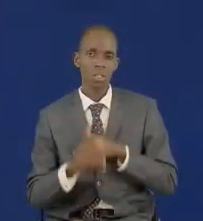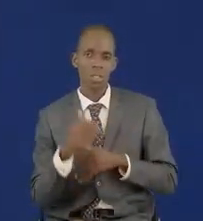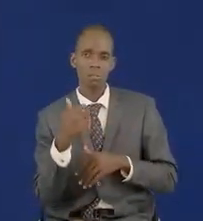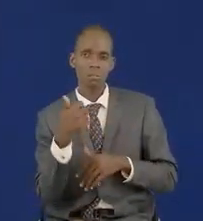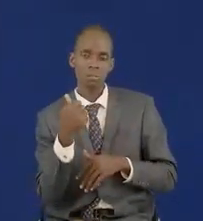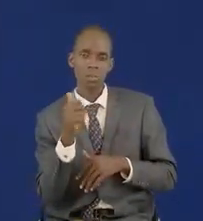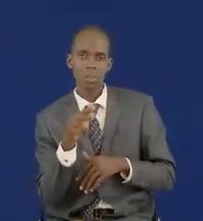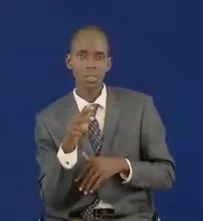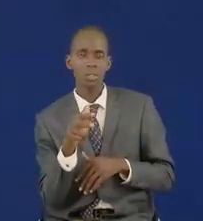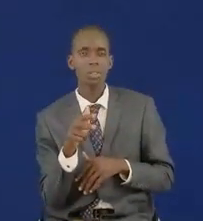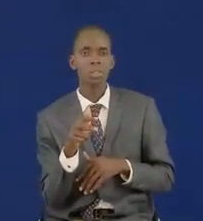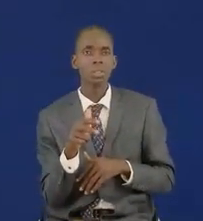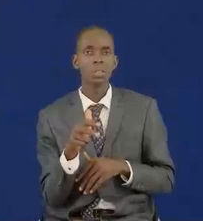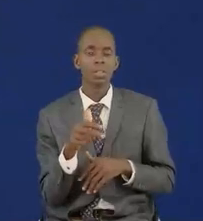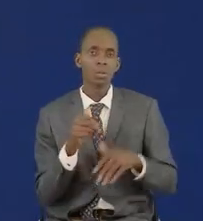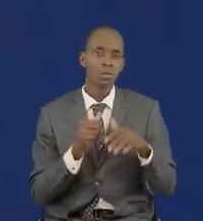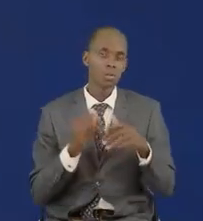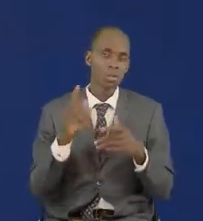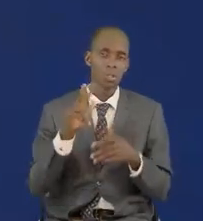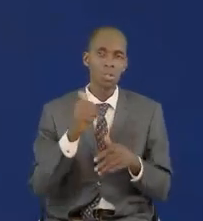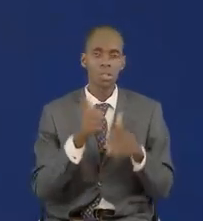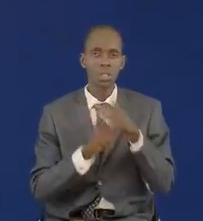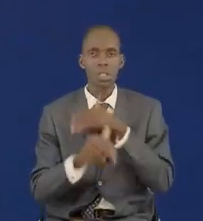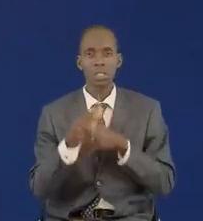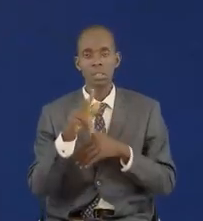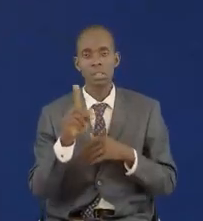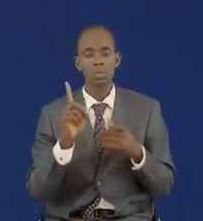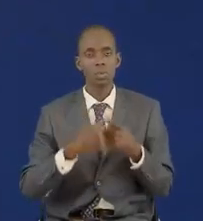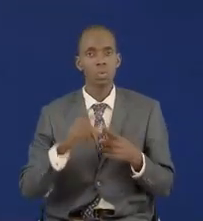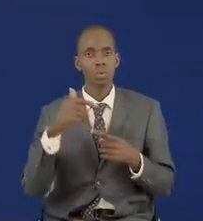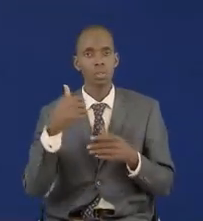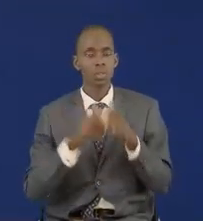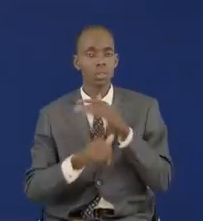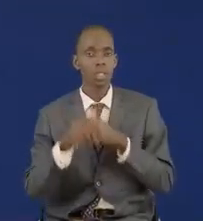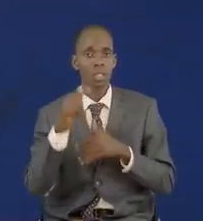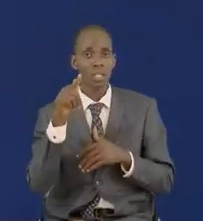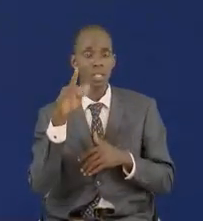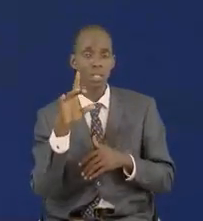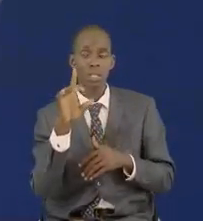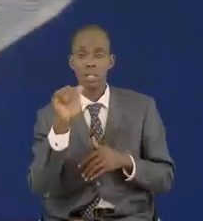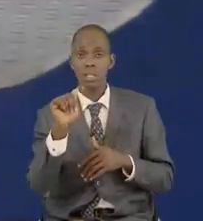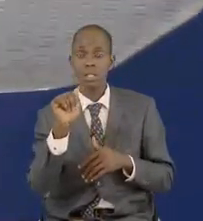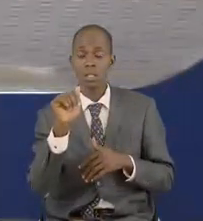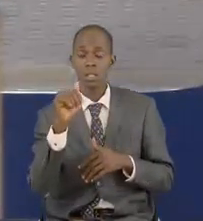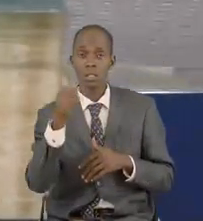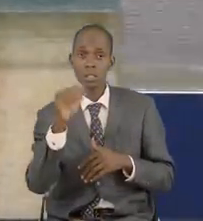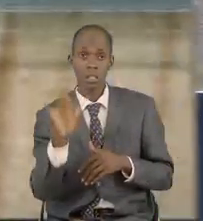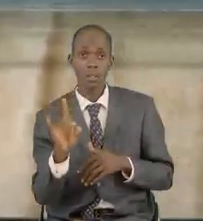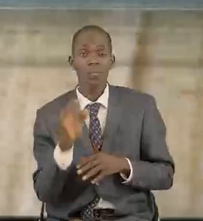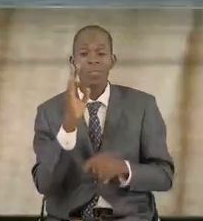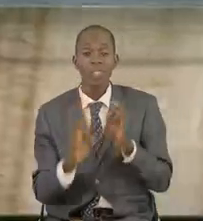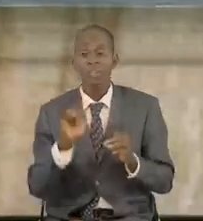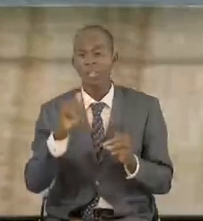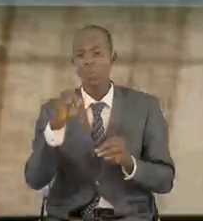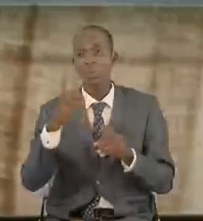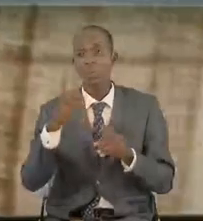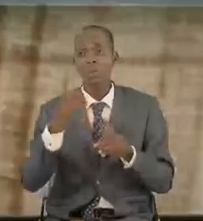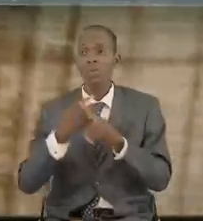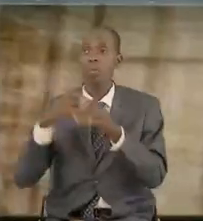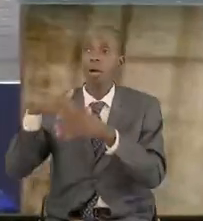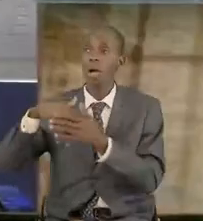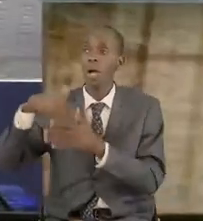venant du dehors quelqu'un ou dedans quelqu’un du dos si quelqu'un doit être sauvé si